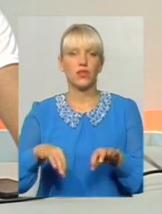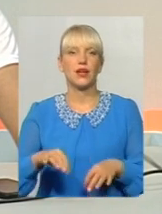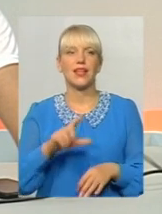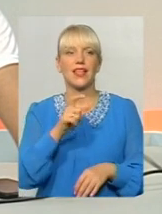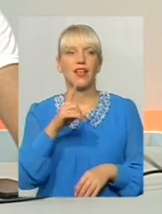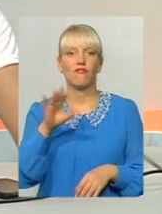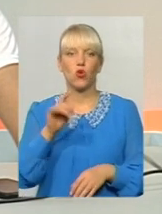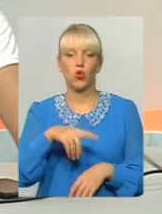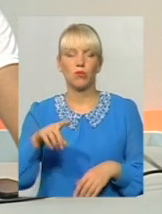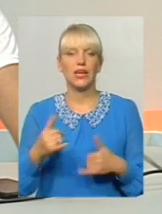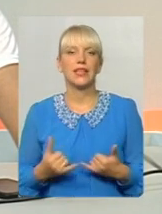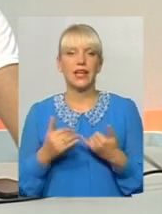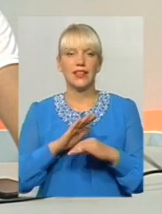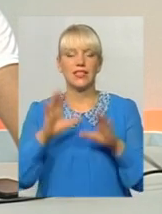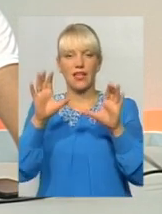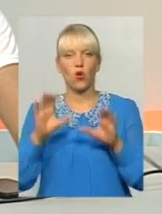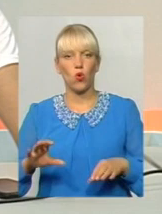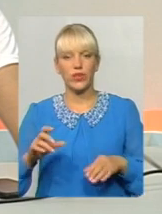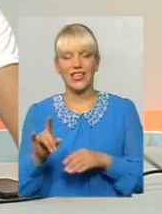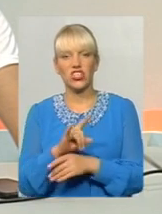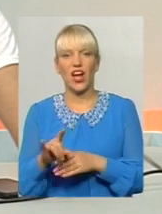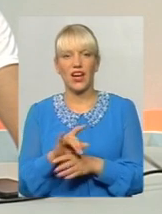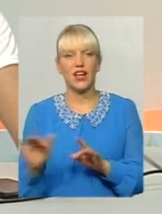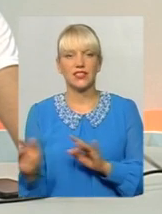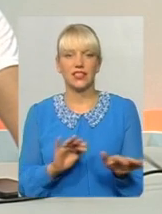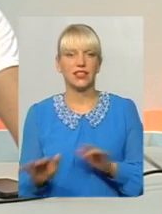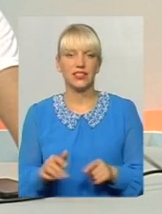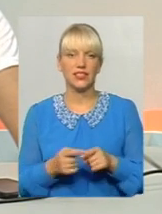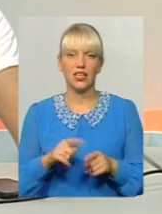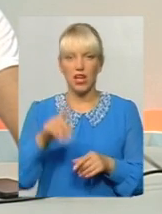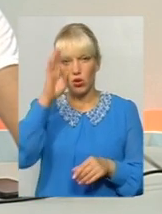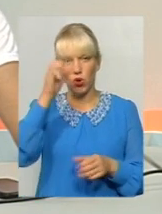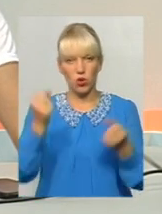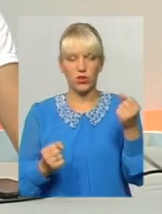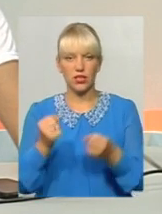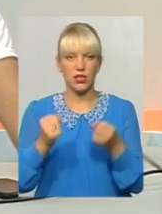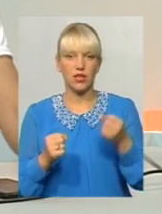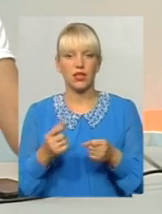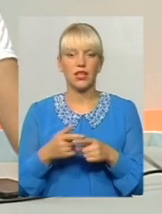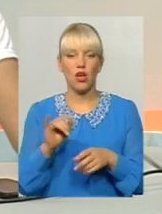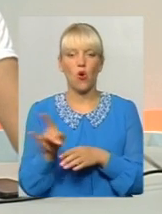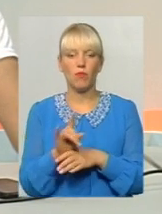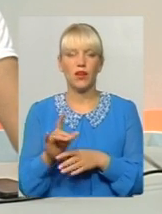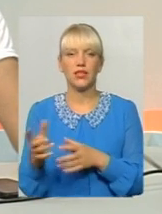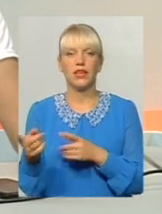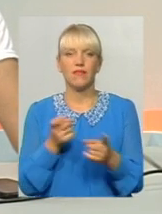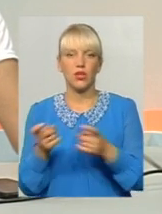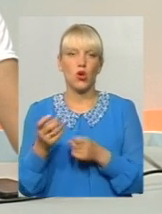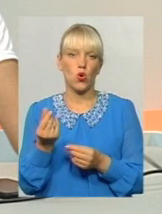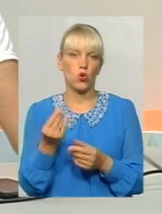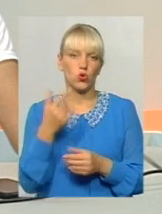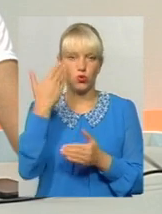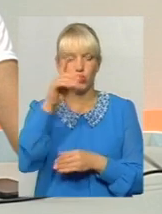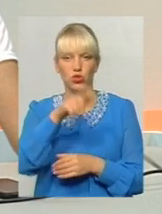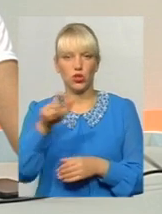своїх незаконних шахрайських дій. Тобто чоловік їздив на своєму автомобілі та оманним шляхом виманював гроші у інших громадян.